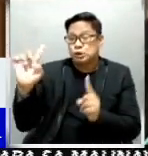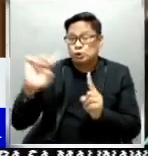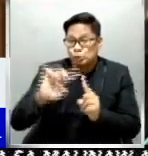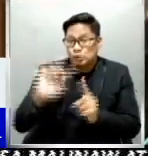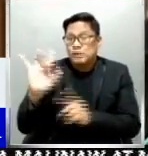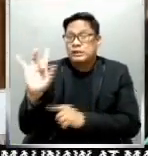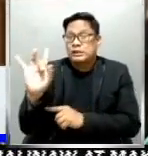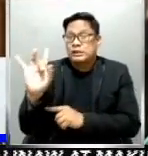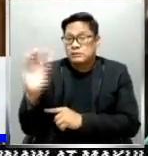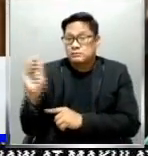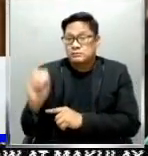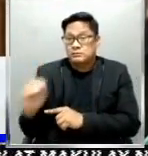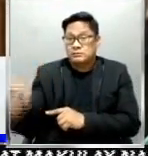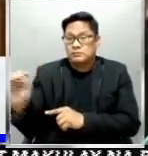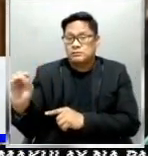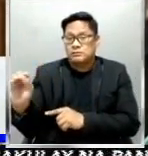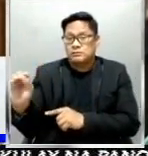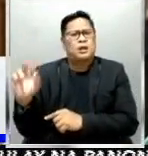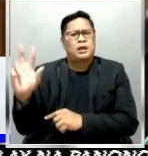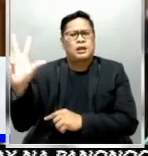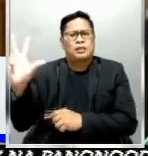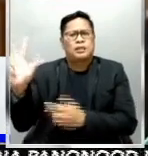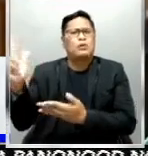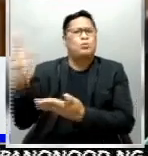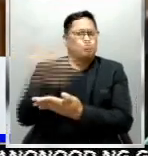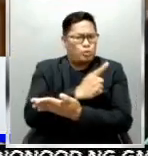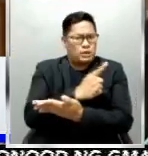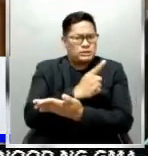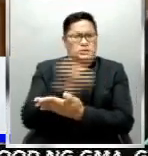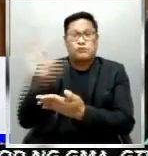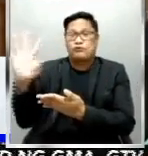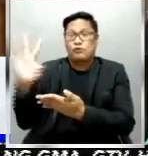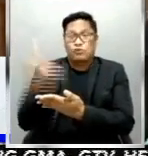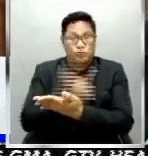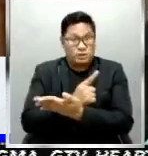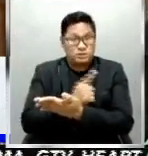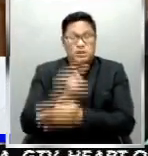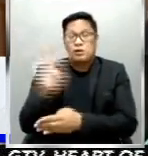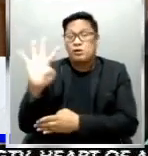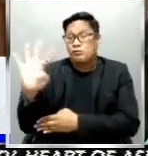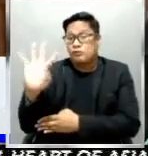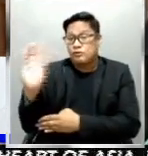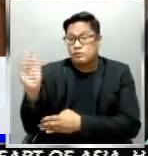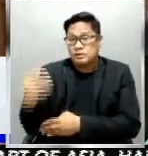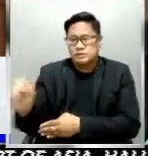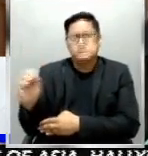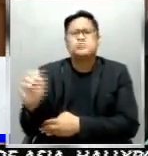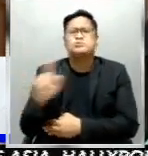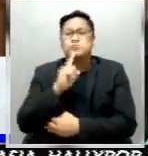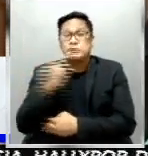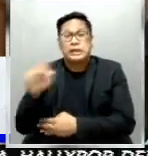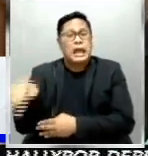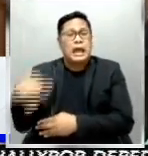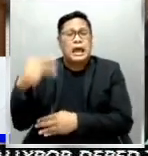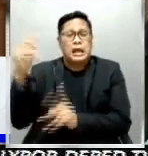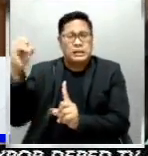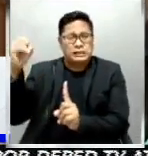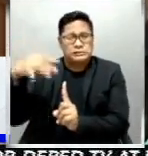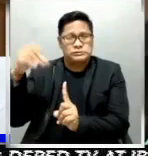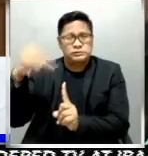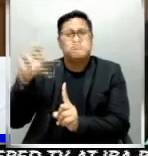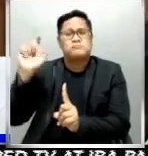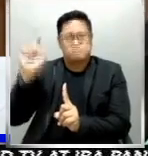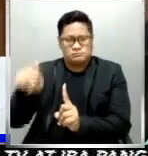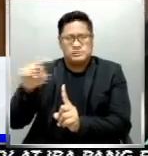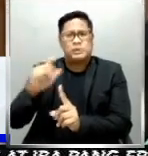mga 3-4 weeks ago nasa 4%. No, so given that they are highly exposed, they have to protect themselves also. That's